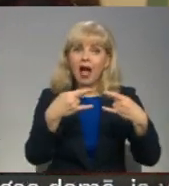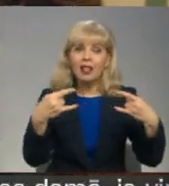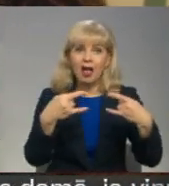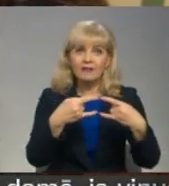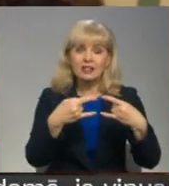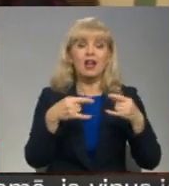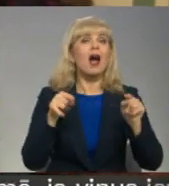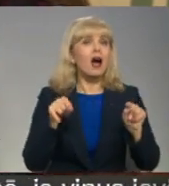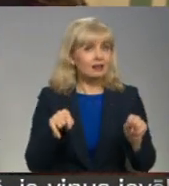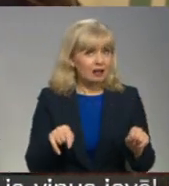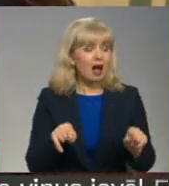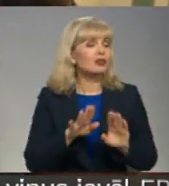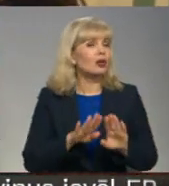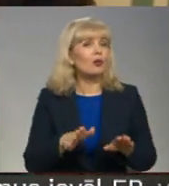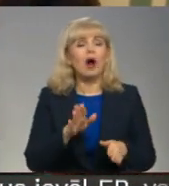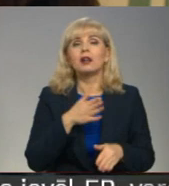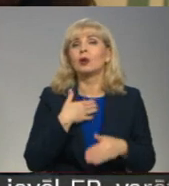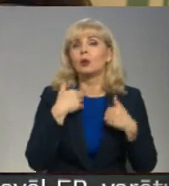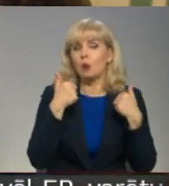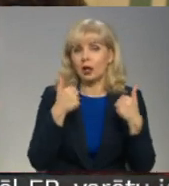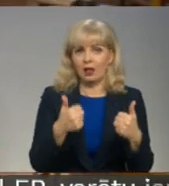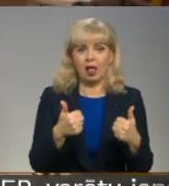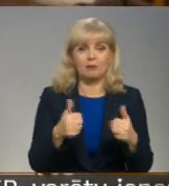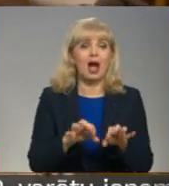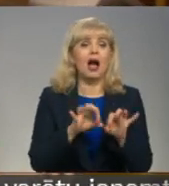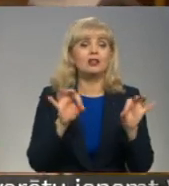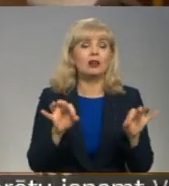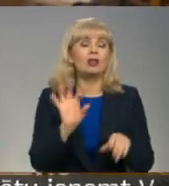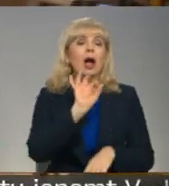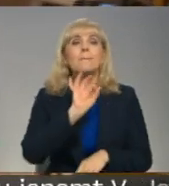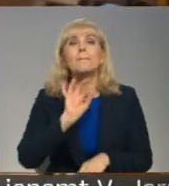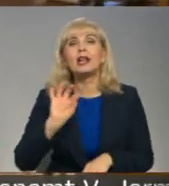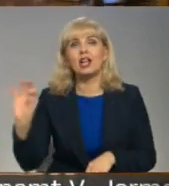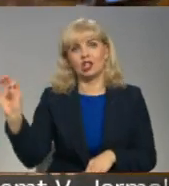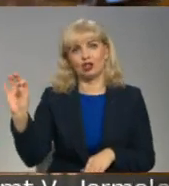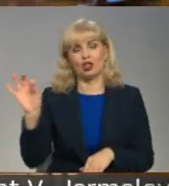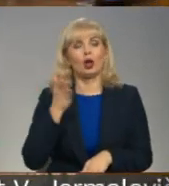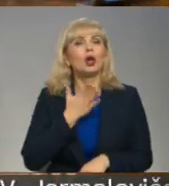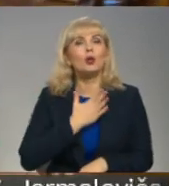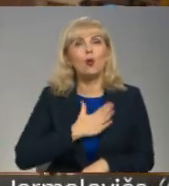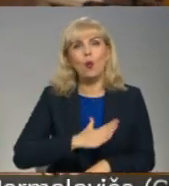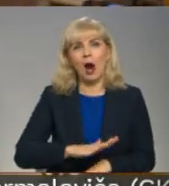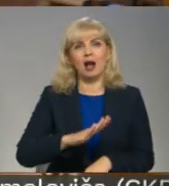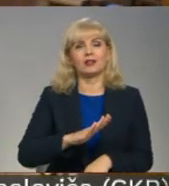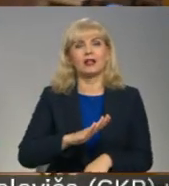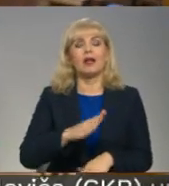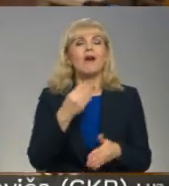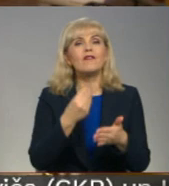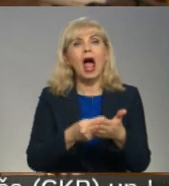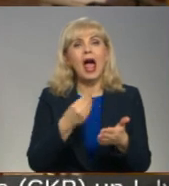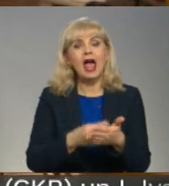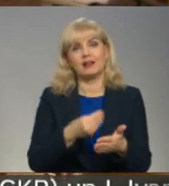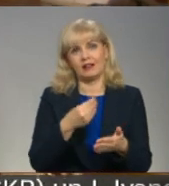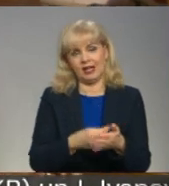tas ir ļoti, ļoti labi skatās. Brīnišķīgi un ir tā ļoti vērtīgi to,